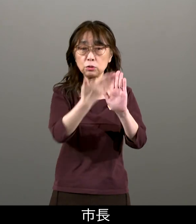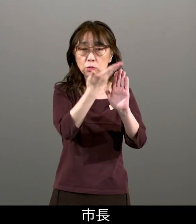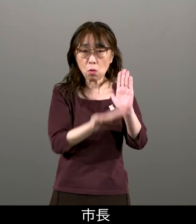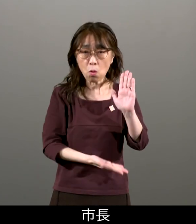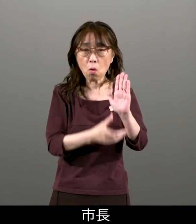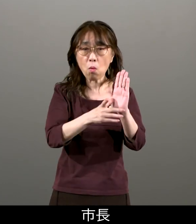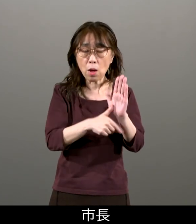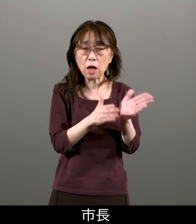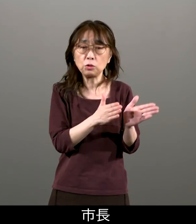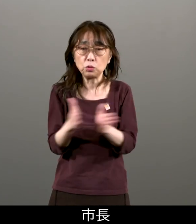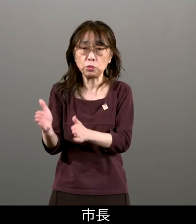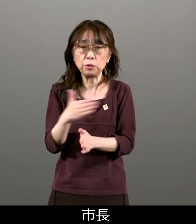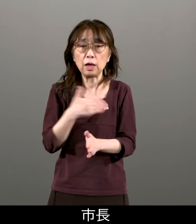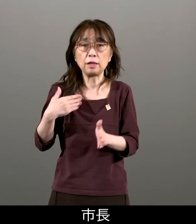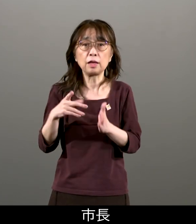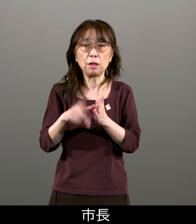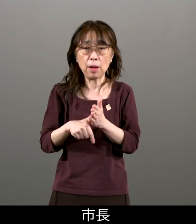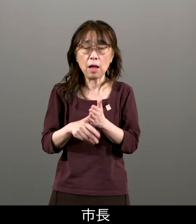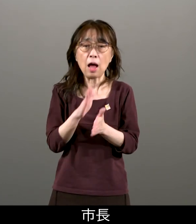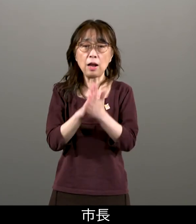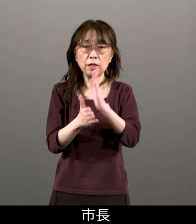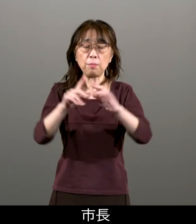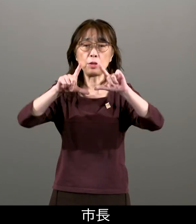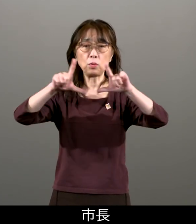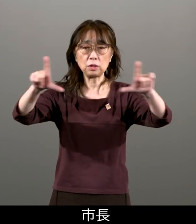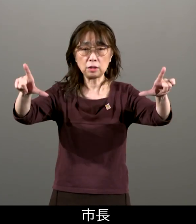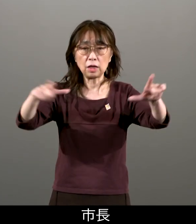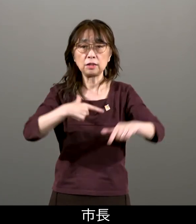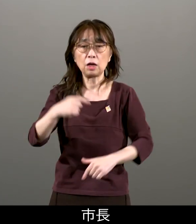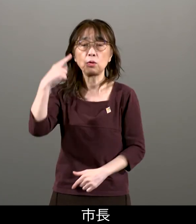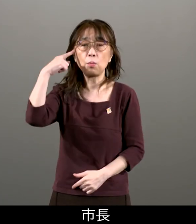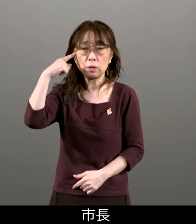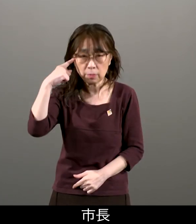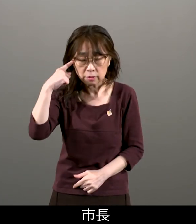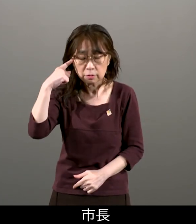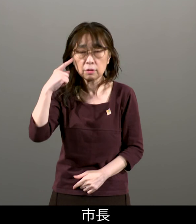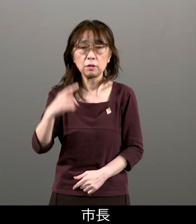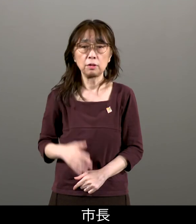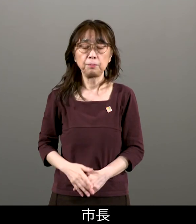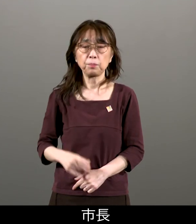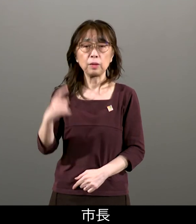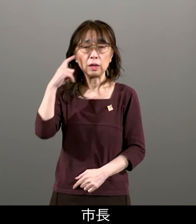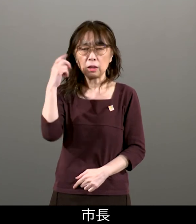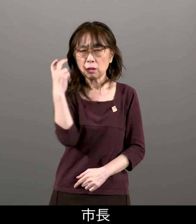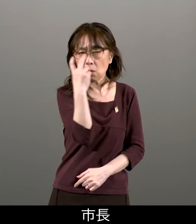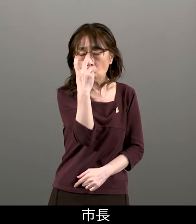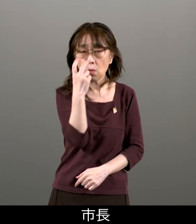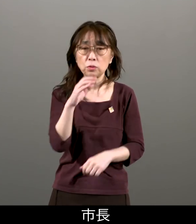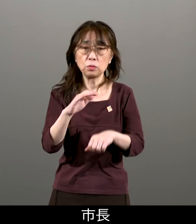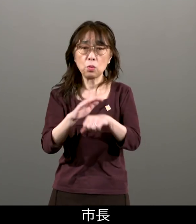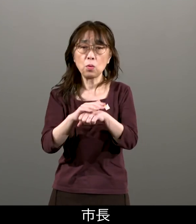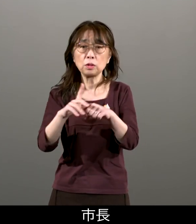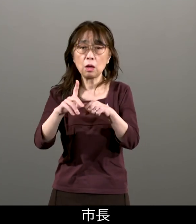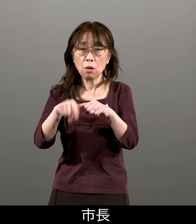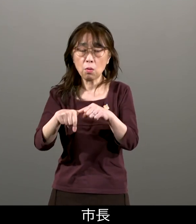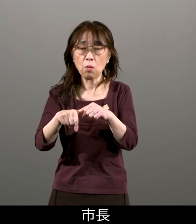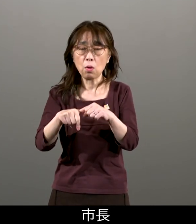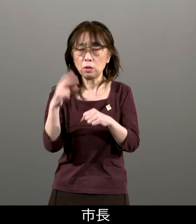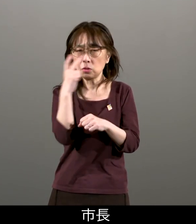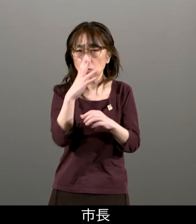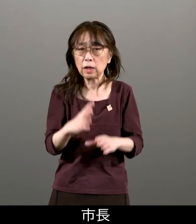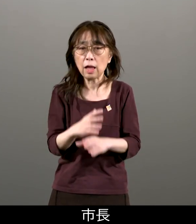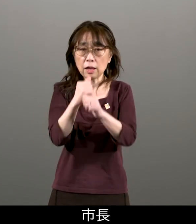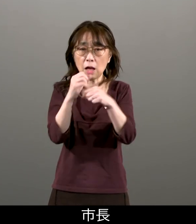が整い次第改めてお知らせをさせていただきます。意向調査の詳細結果も踏まえ